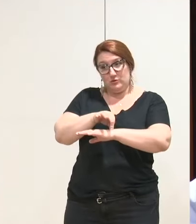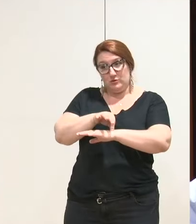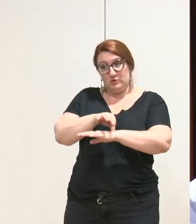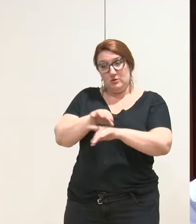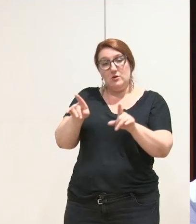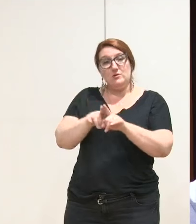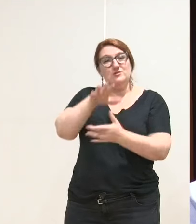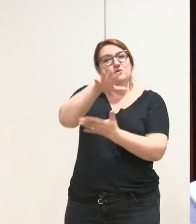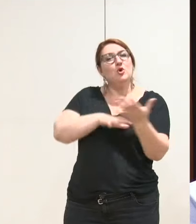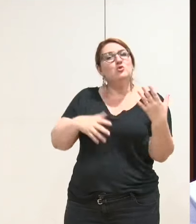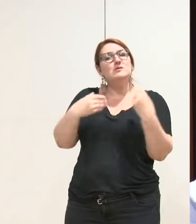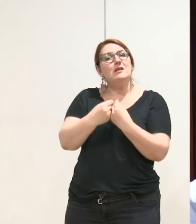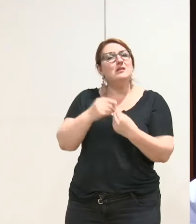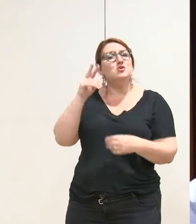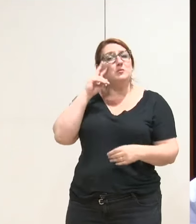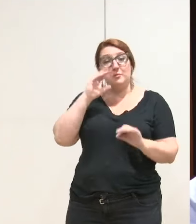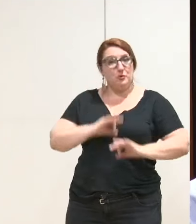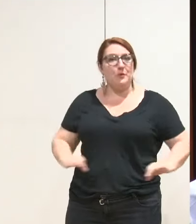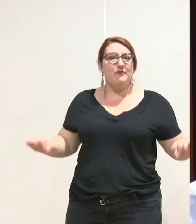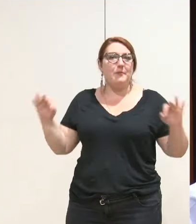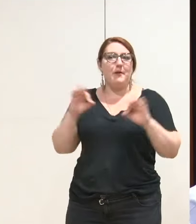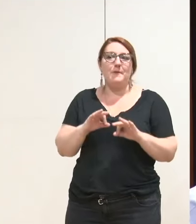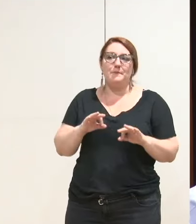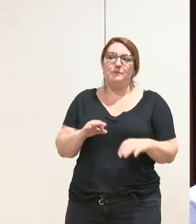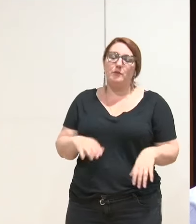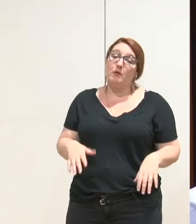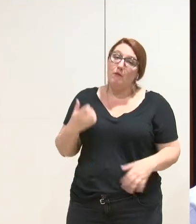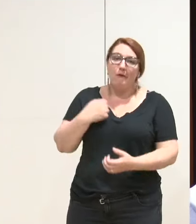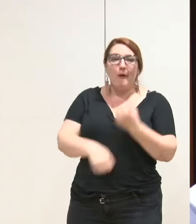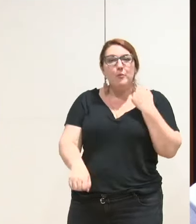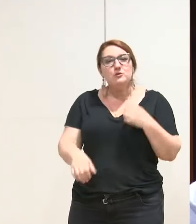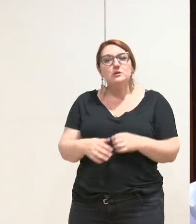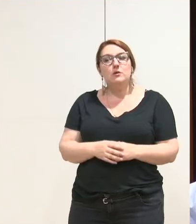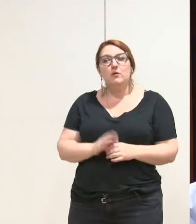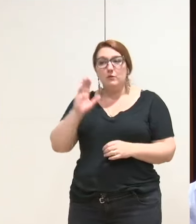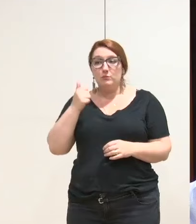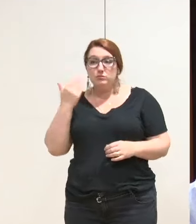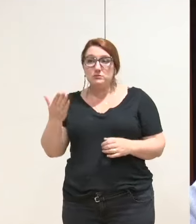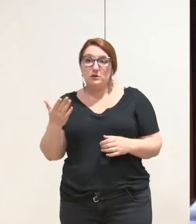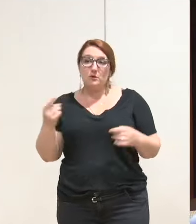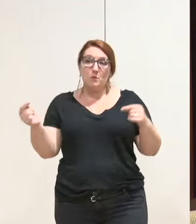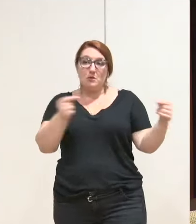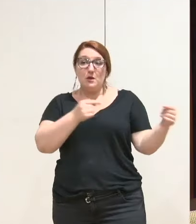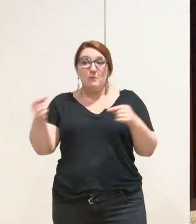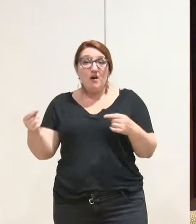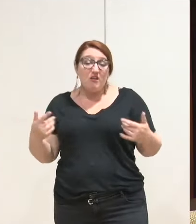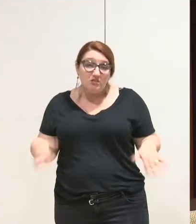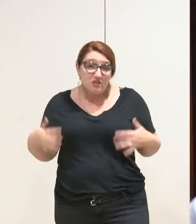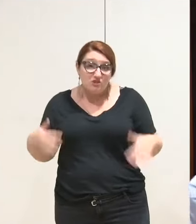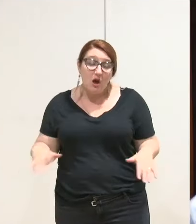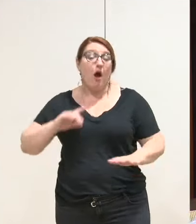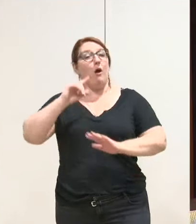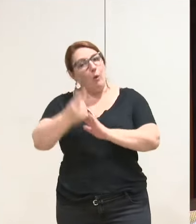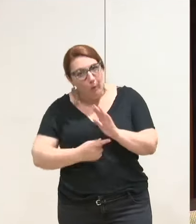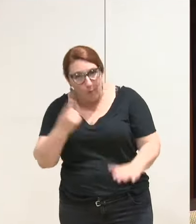synthèse comme d'habitude nous en avons donc c'était un peu gênant euh du coup on s'est retrouvé à faire un débat qu'on avait déjà eu donc c'est pour